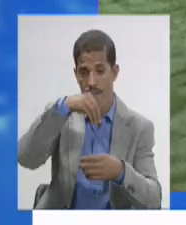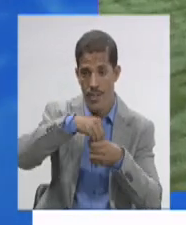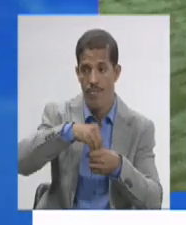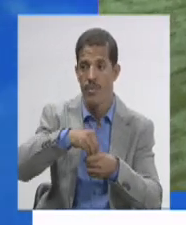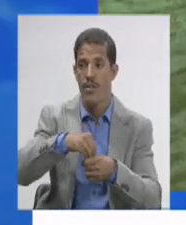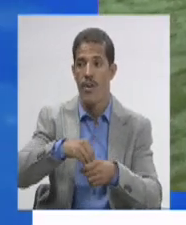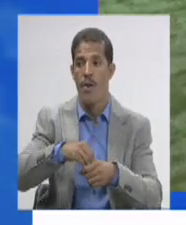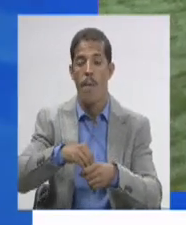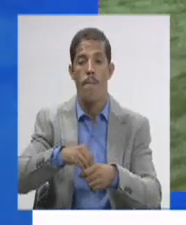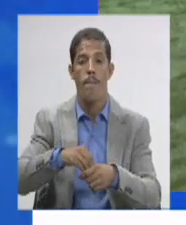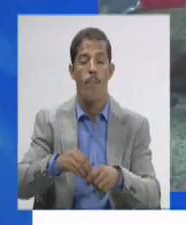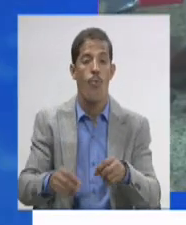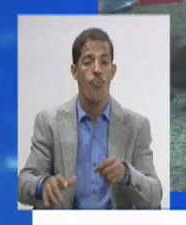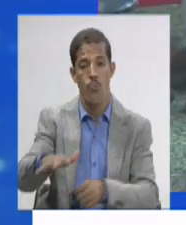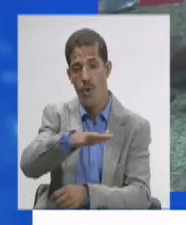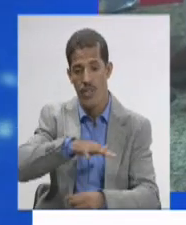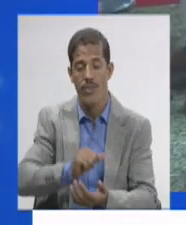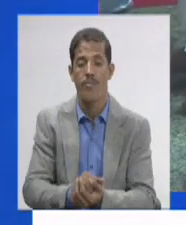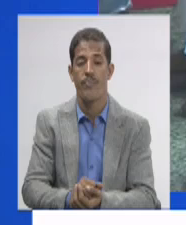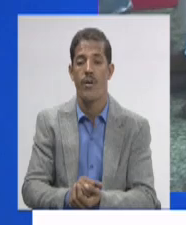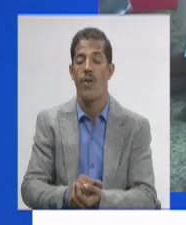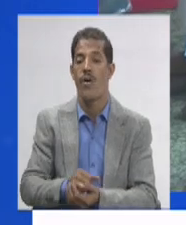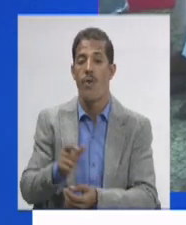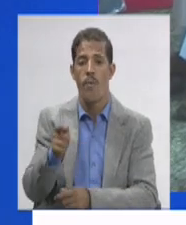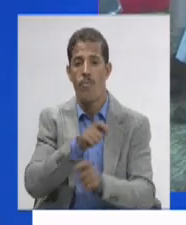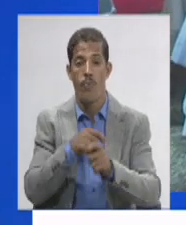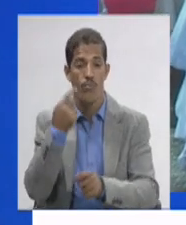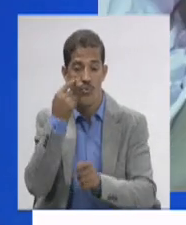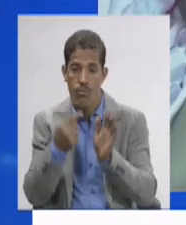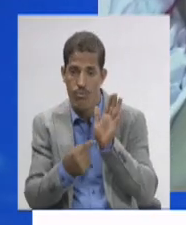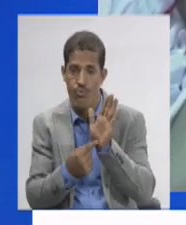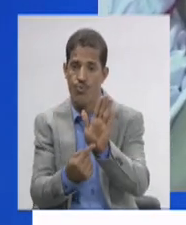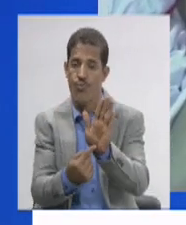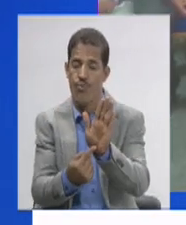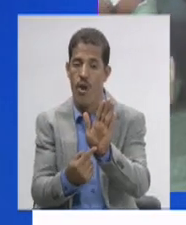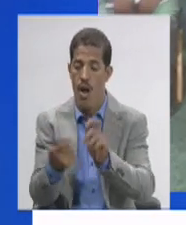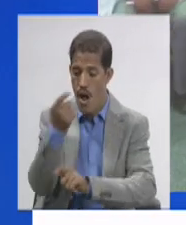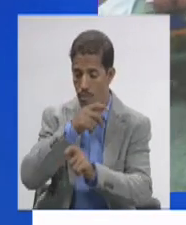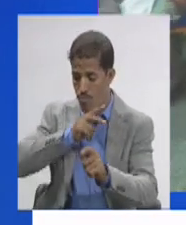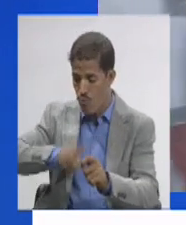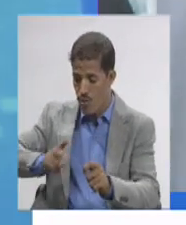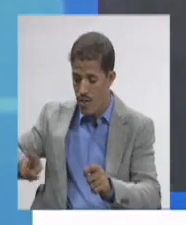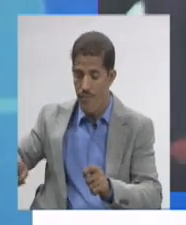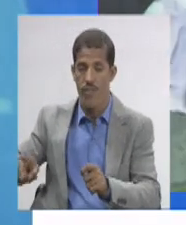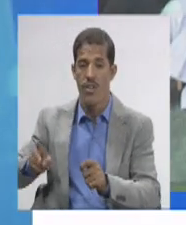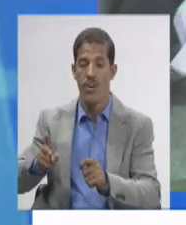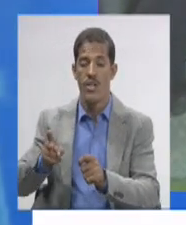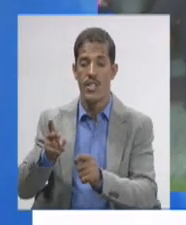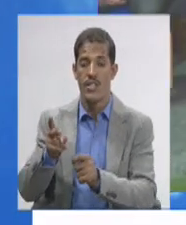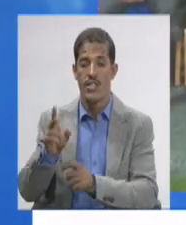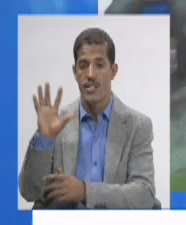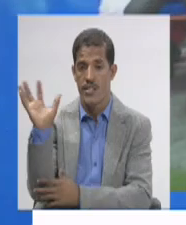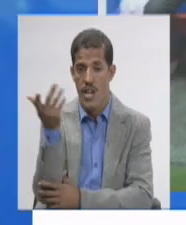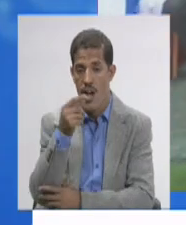الوطني عن طريق ابراز ذراء وتنوع المنتوج الوطني